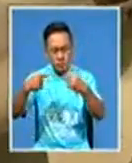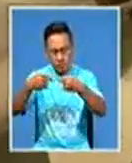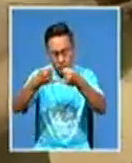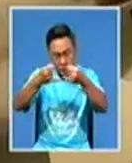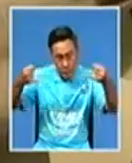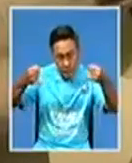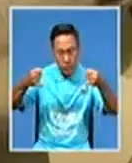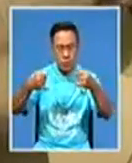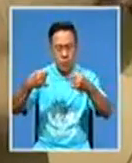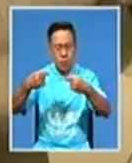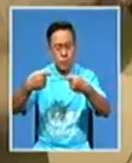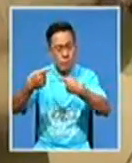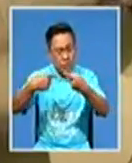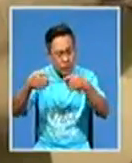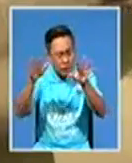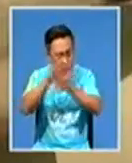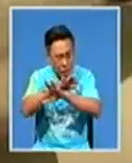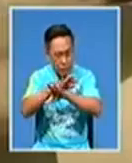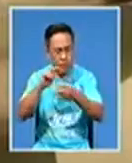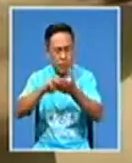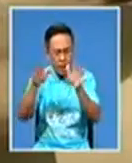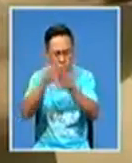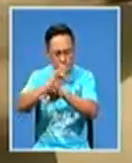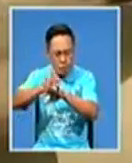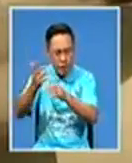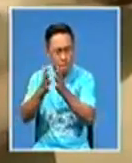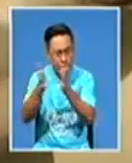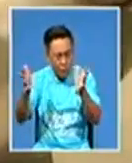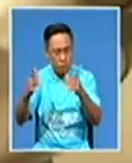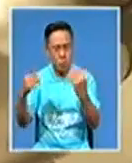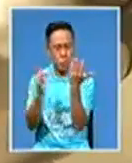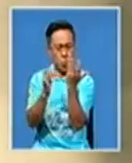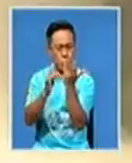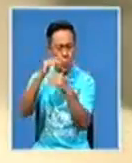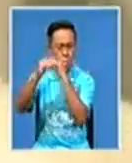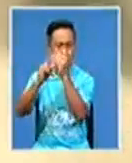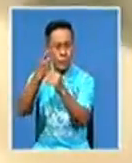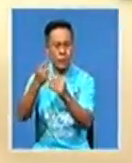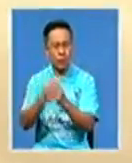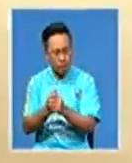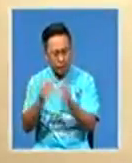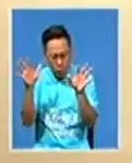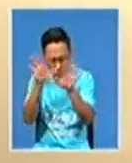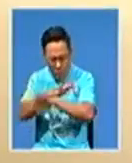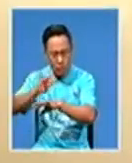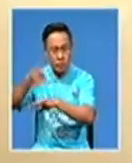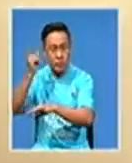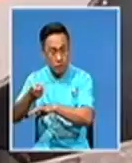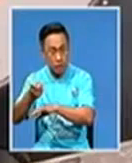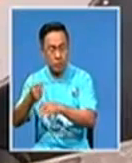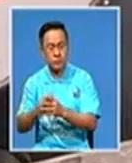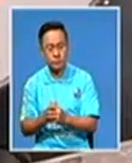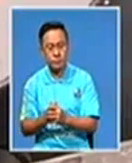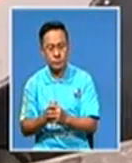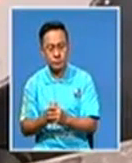วกนี้เนี่ยจะมีลักษณะคล้ายใยธรรมชาติมากที่สุดพวกนี้เป็นใยสังเคราะห์นะคล้ายใยธรรมชาติมากที่สุดก็